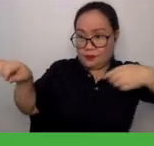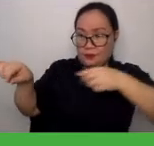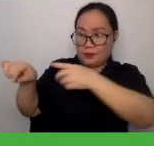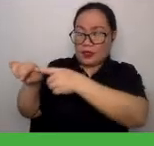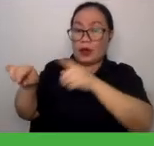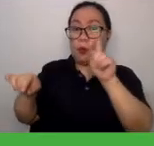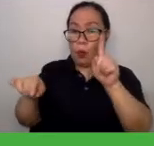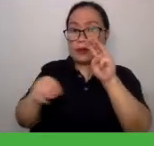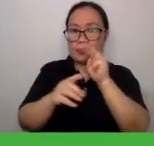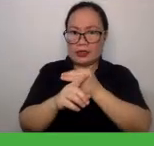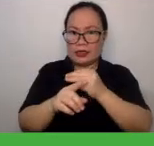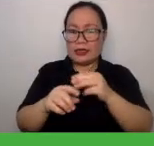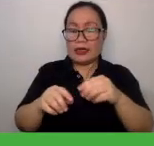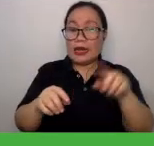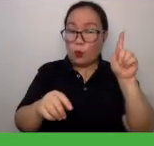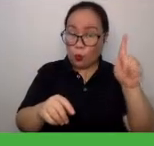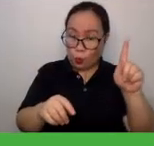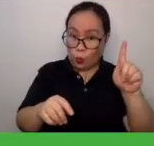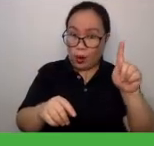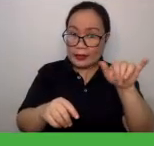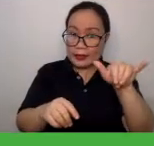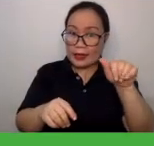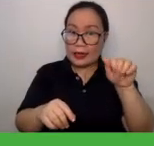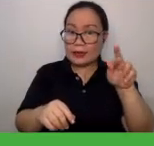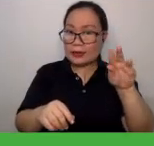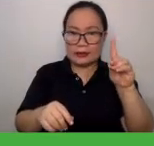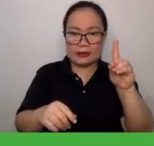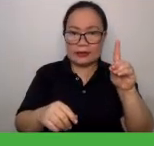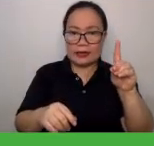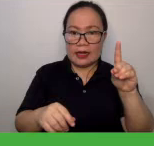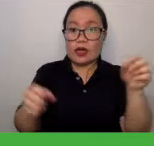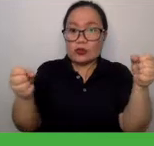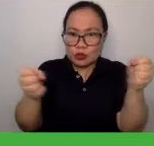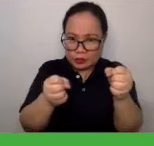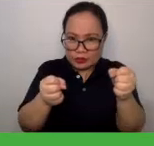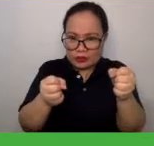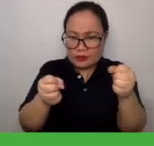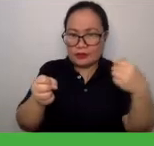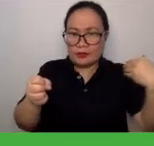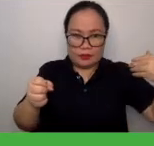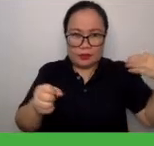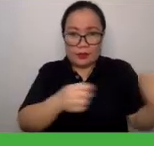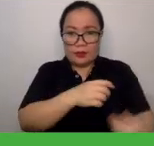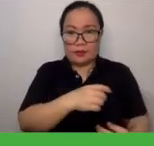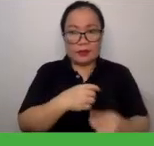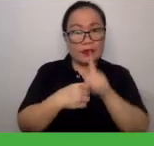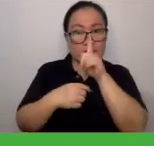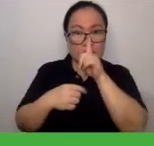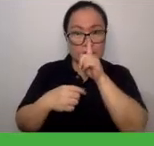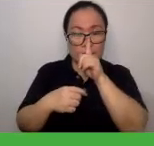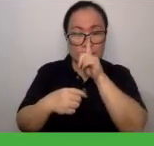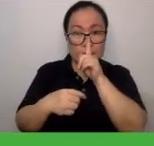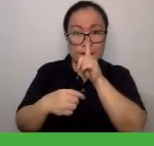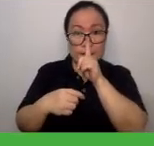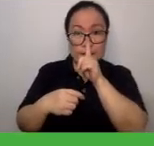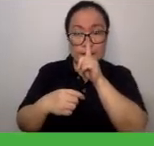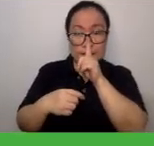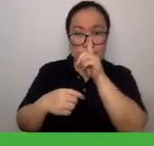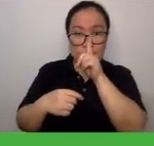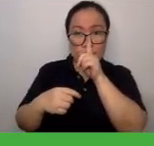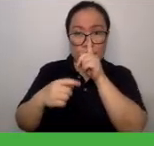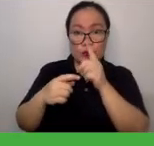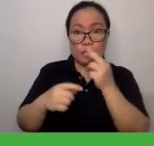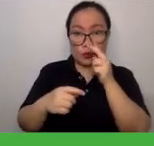sinagad yun, that is 1 meter already. So, 1 yard lang po tayo. Kaya, nung unang panahon, ang sukatan nila is from nose to